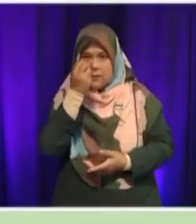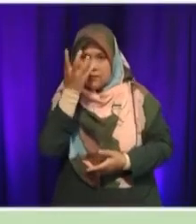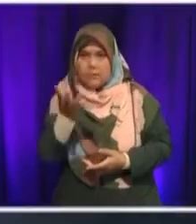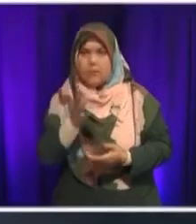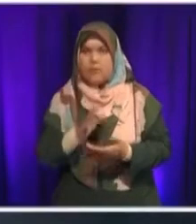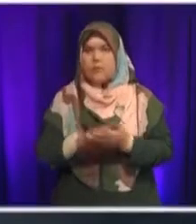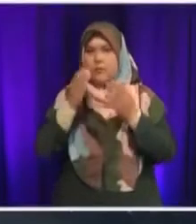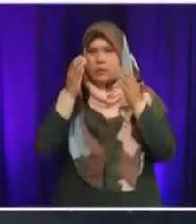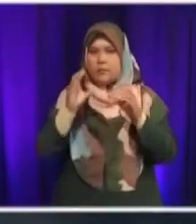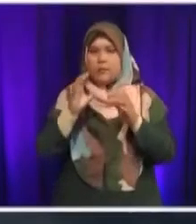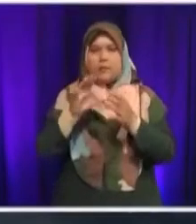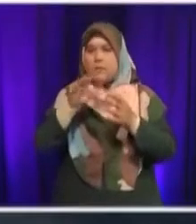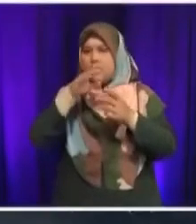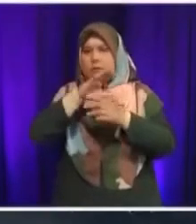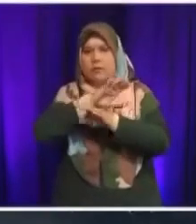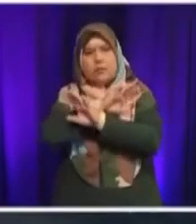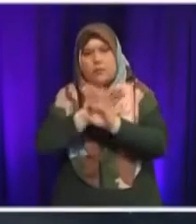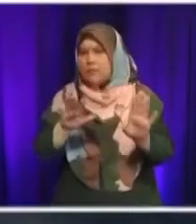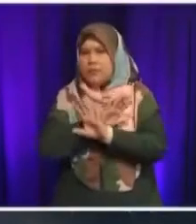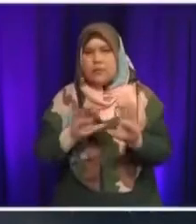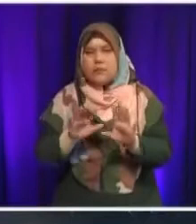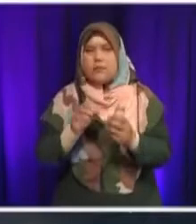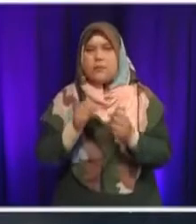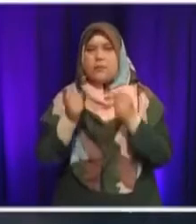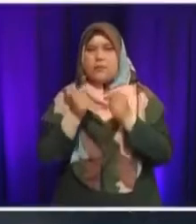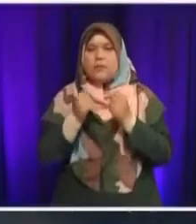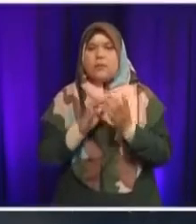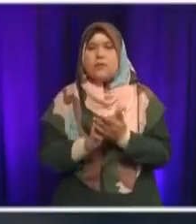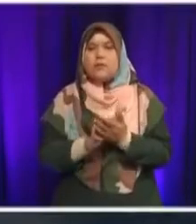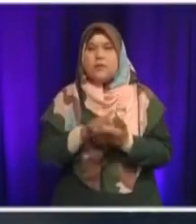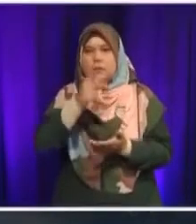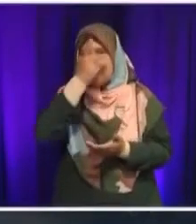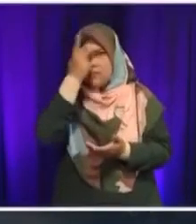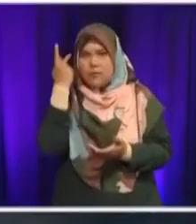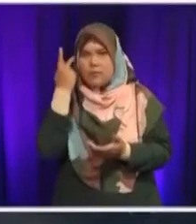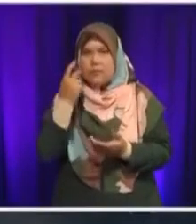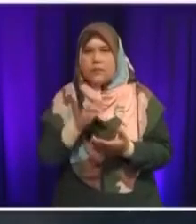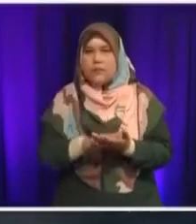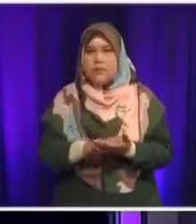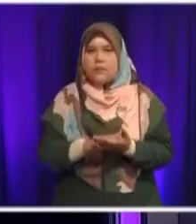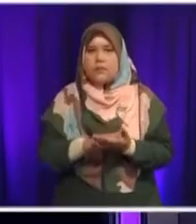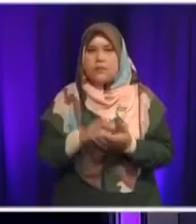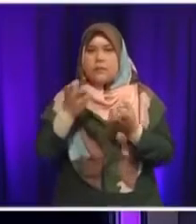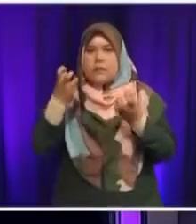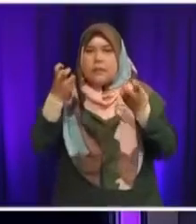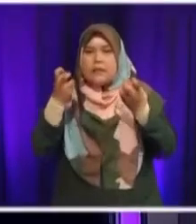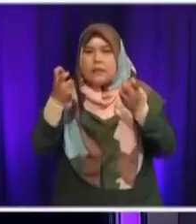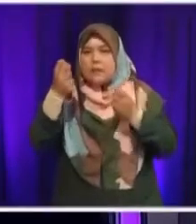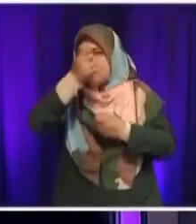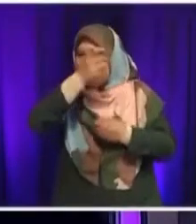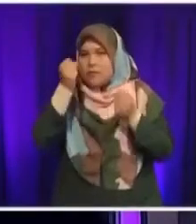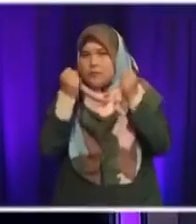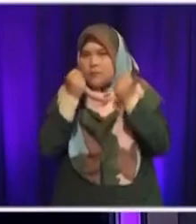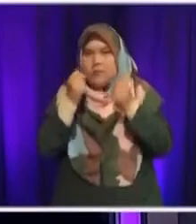jangan disimpan dalam peti sejuk jangan kenapa ini Simpan yang penting sejuk beku dia akan